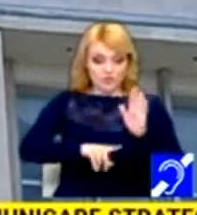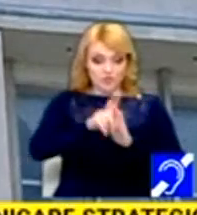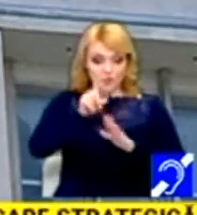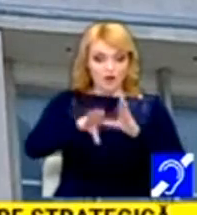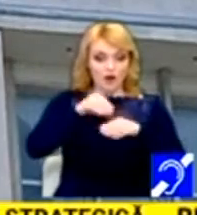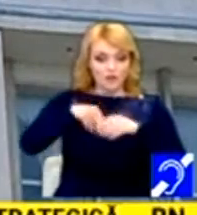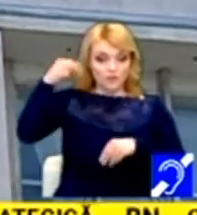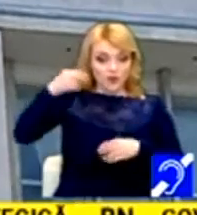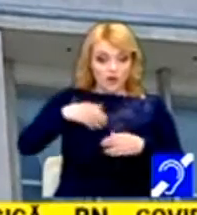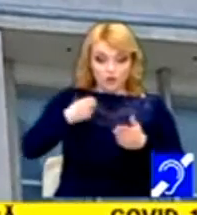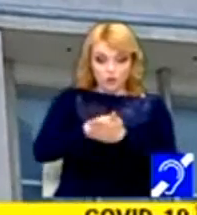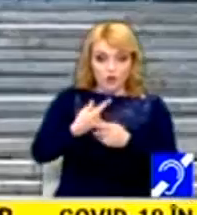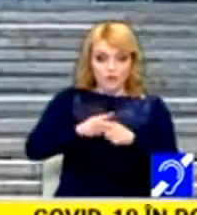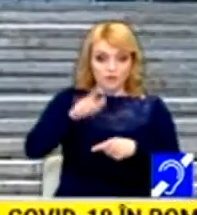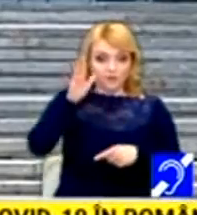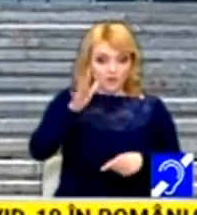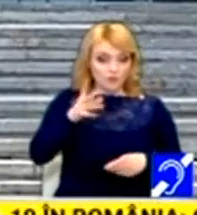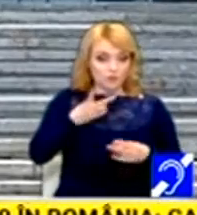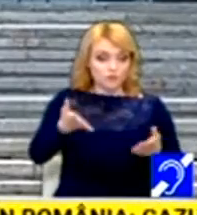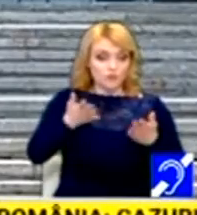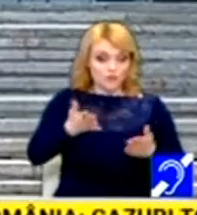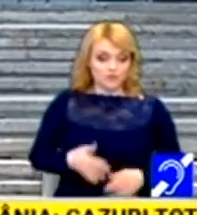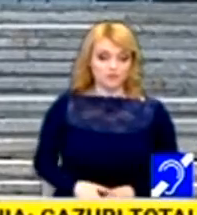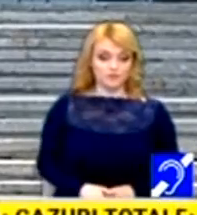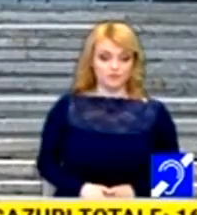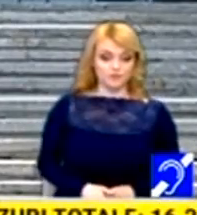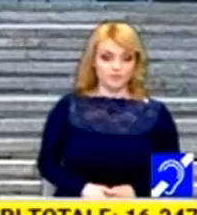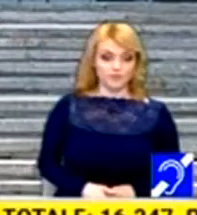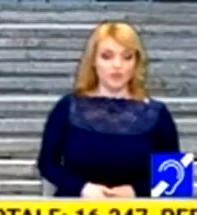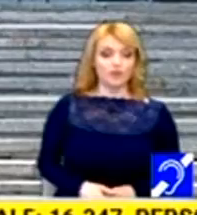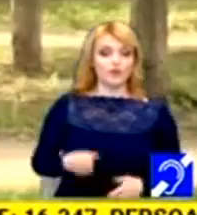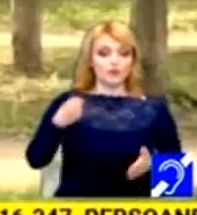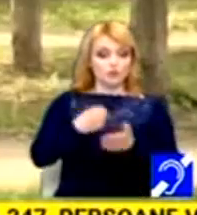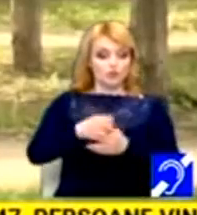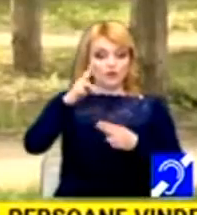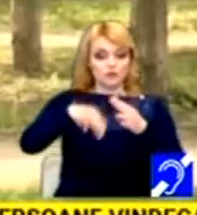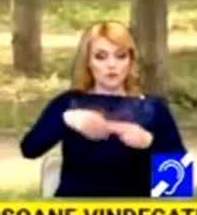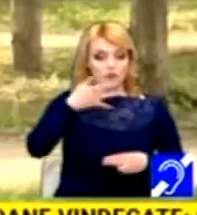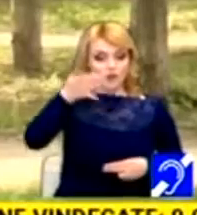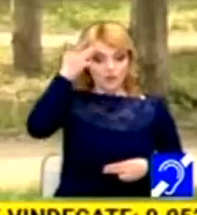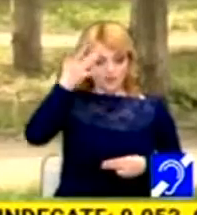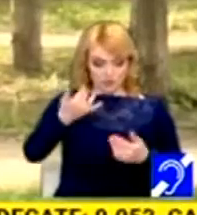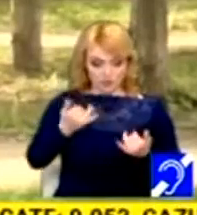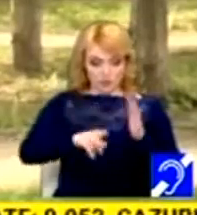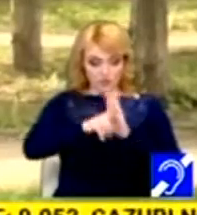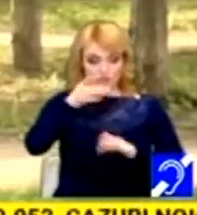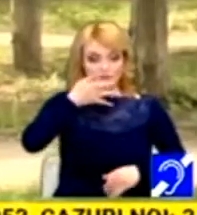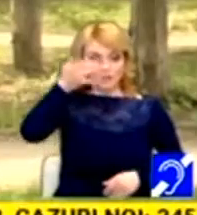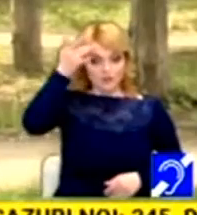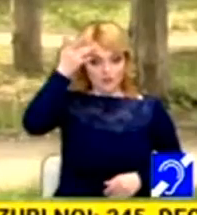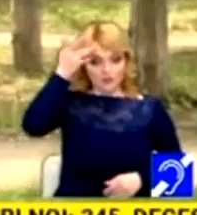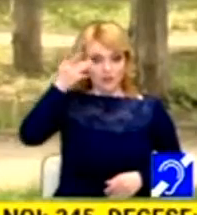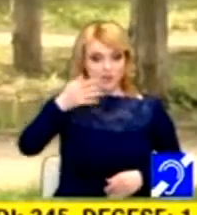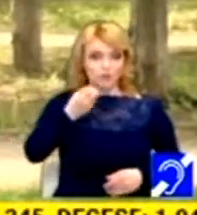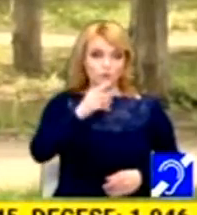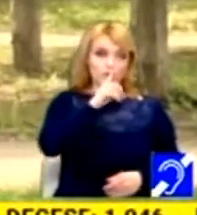fie clară. Altfel s-ar pierde șansa de a instaura un nou guvern. Până la sfârșitul verii, iată, începe vara, cred că vreo